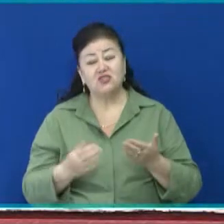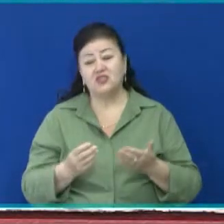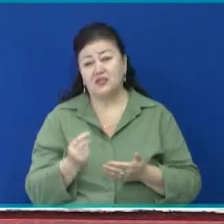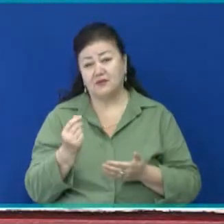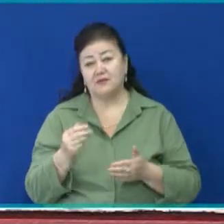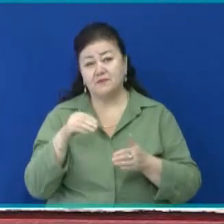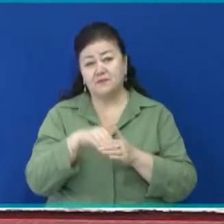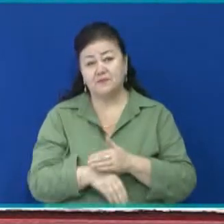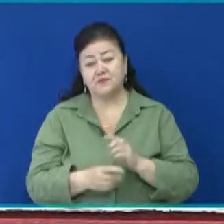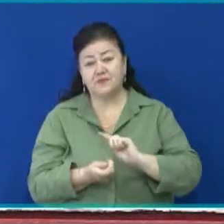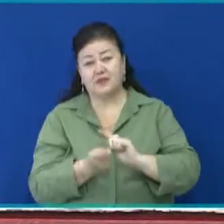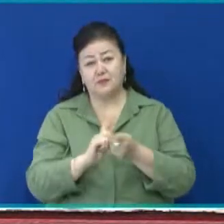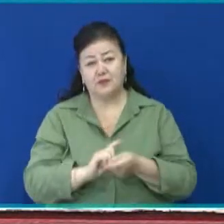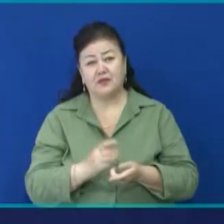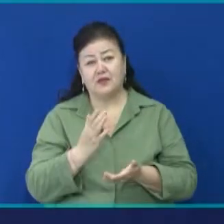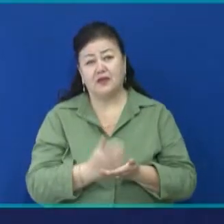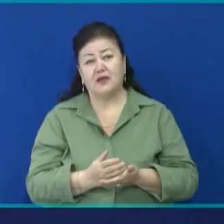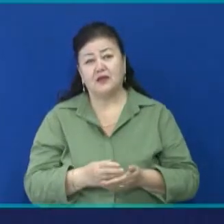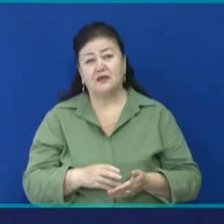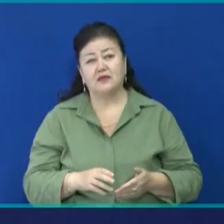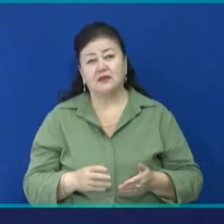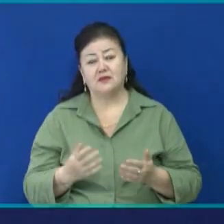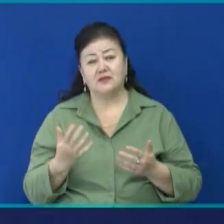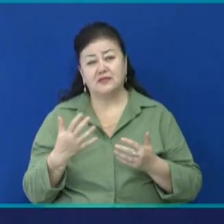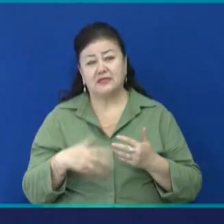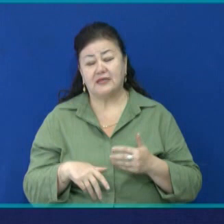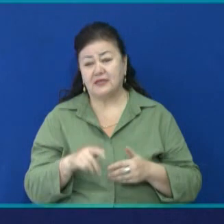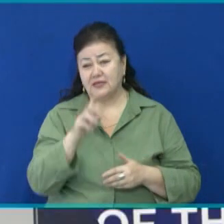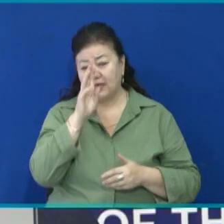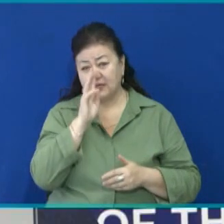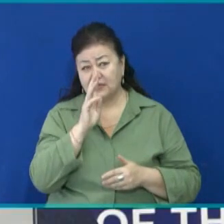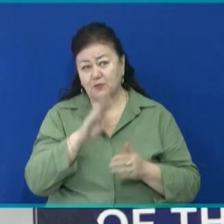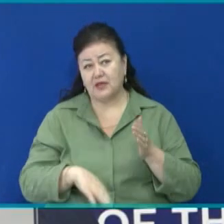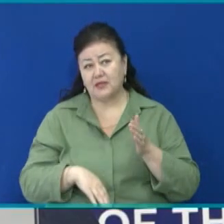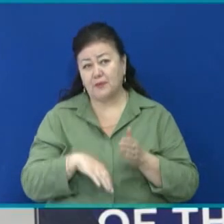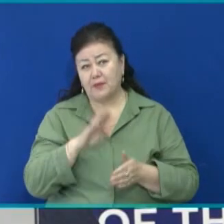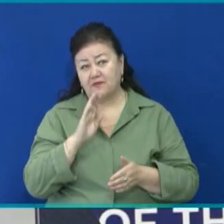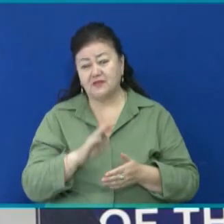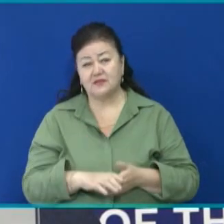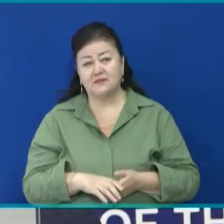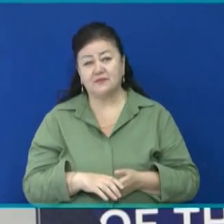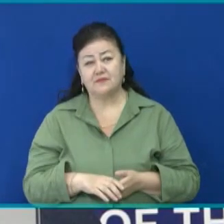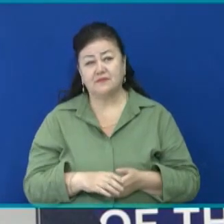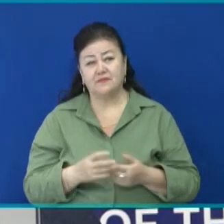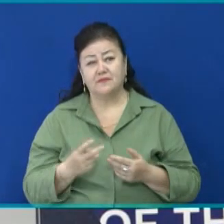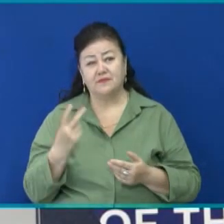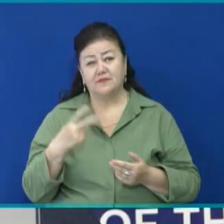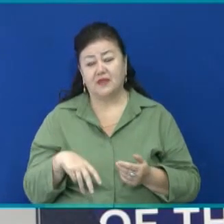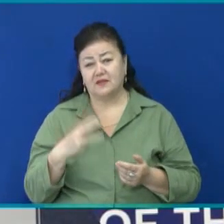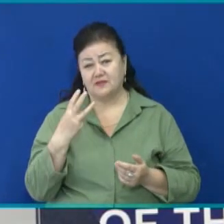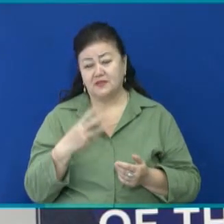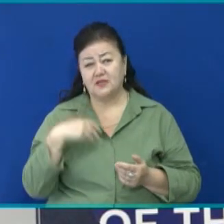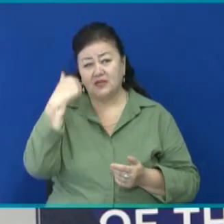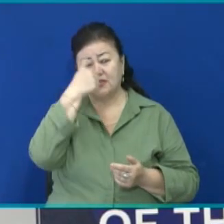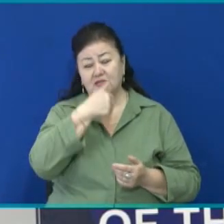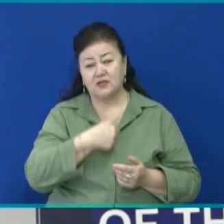инвестициялық бағдарламаның өзгеруі мен қызметкерлердің орташа айлық жалақ. В рамках утвержденного тарифа на 23 год